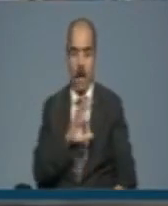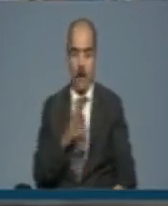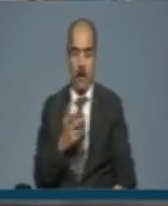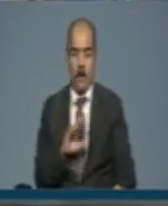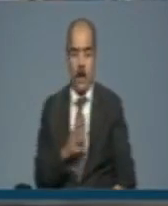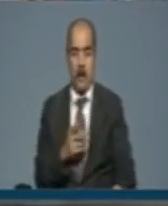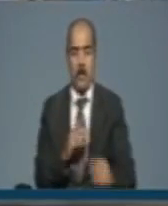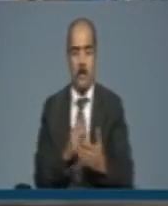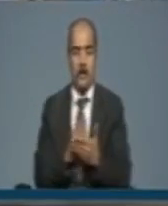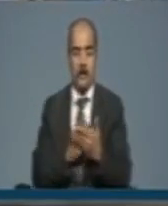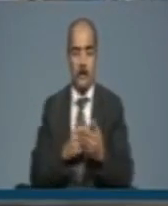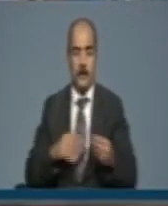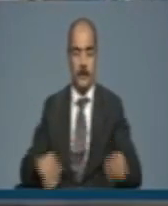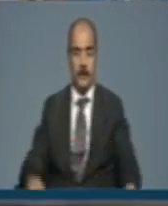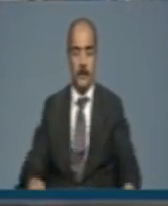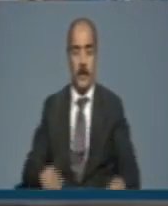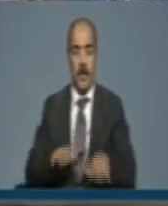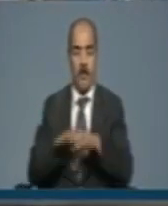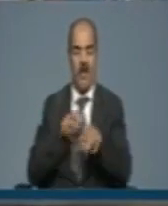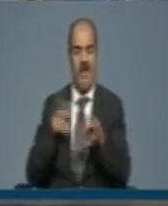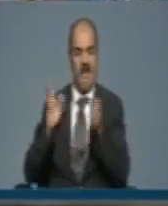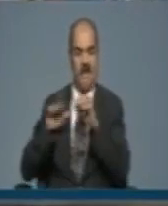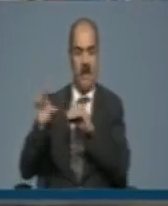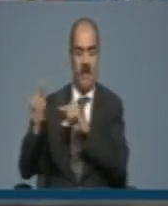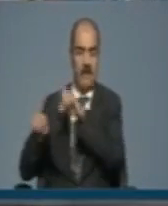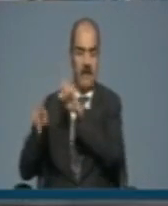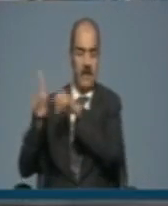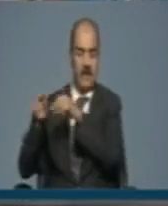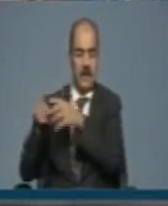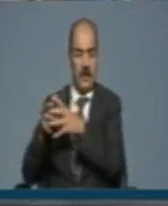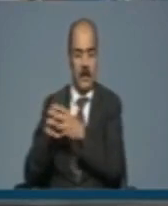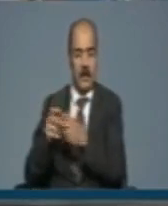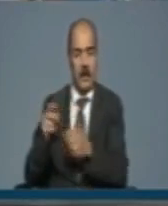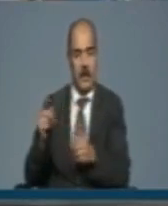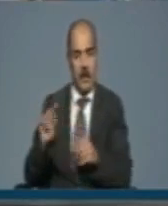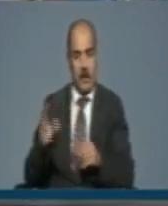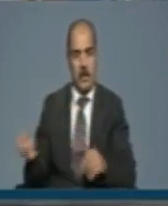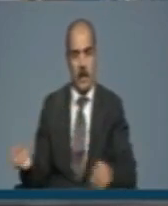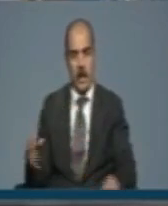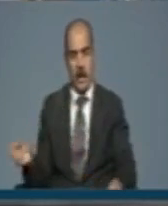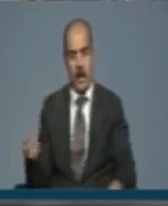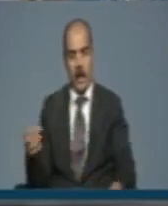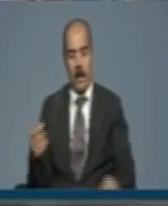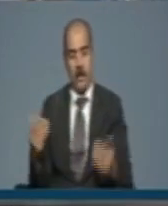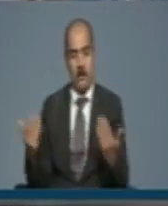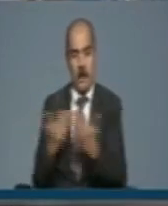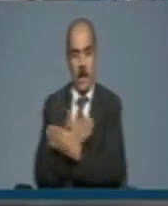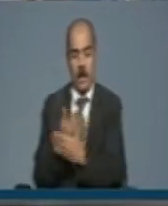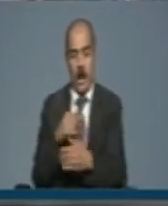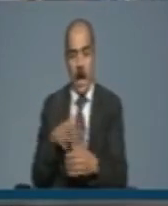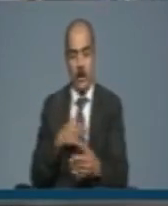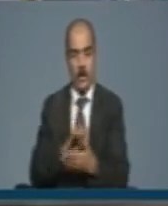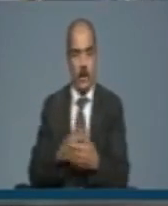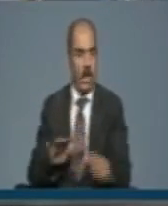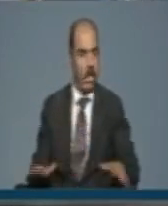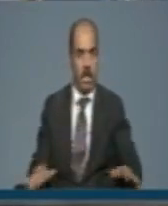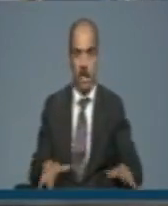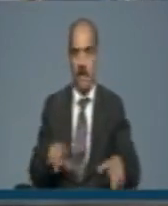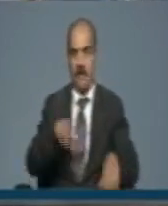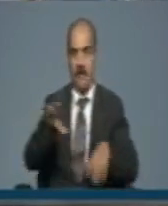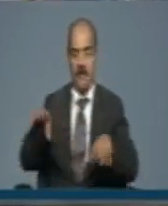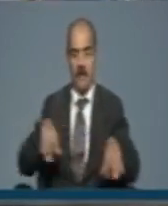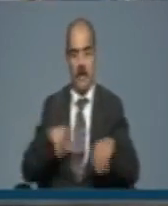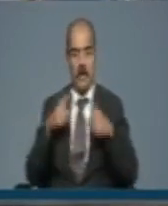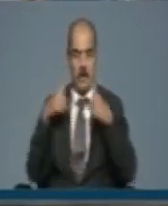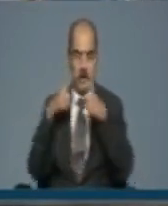فإن إيران لديها بعض الجماعات التي تعمل نيابة عنها من أجل زعزعة السلام في الشرق الأوسط.